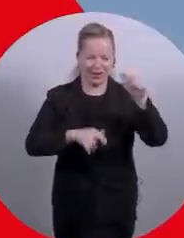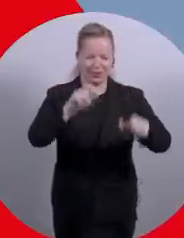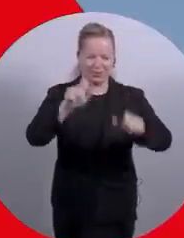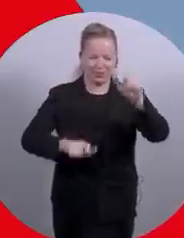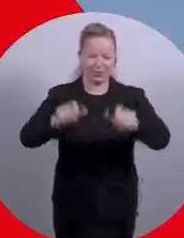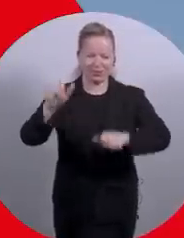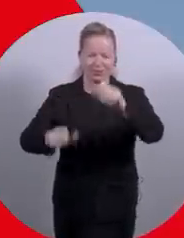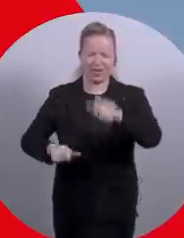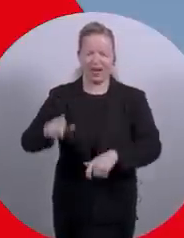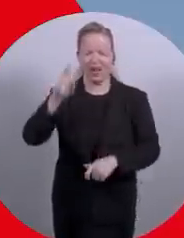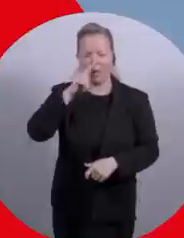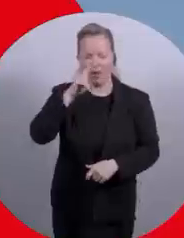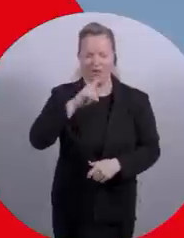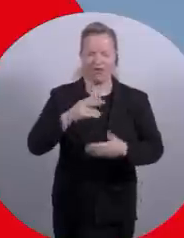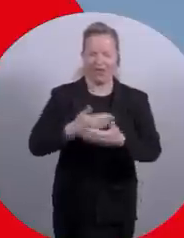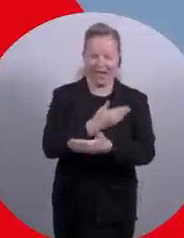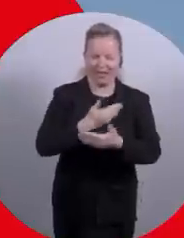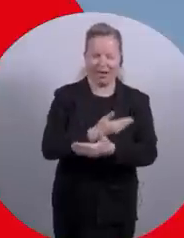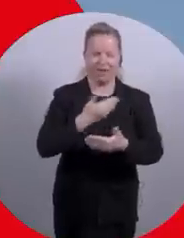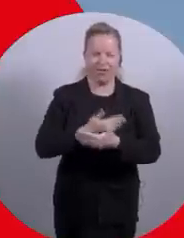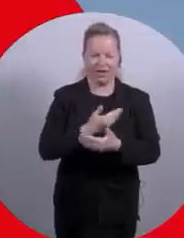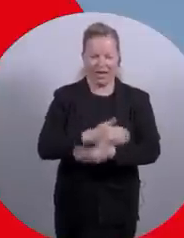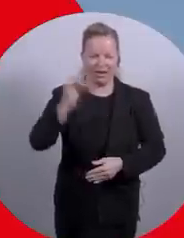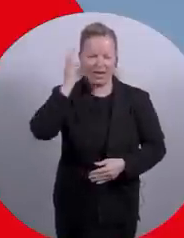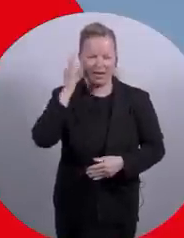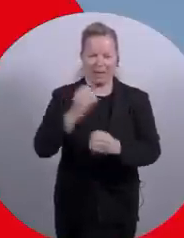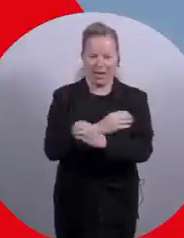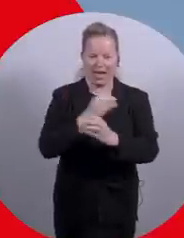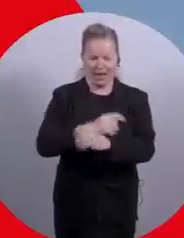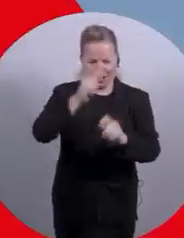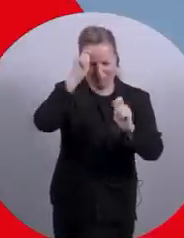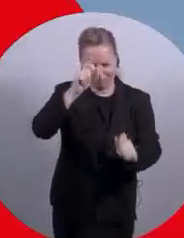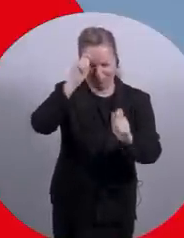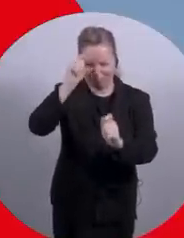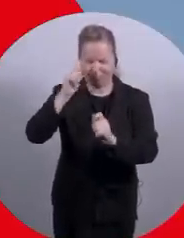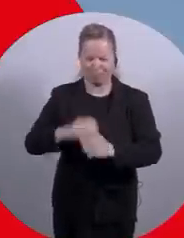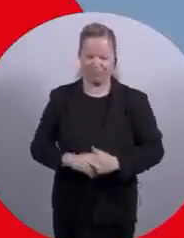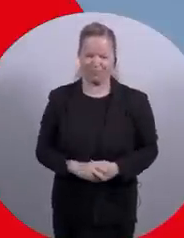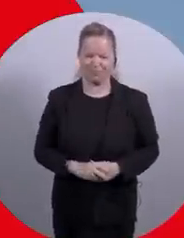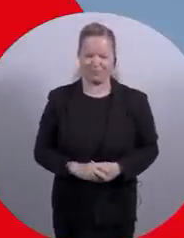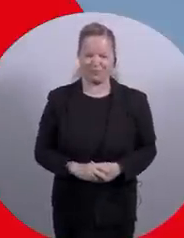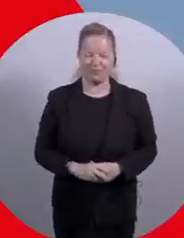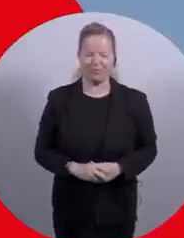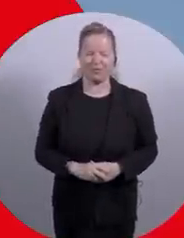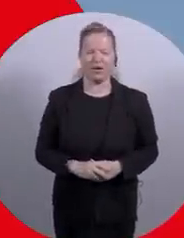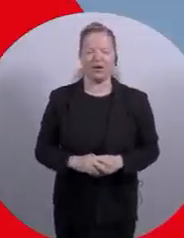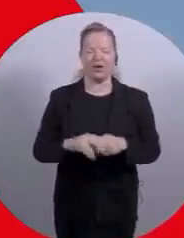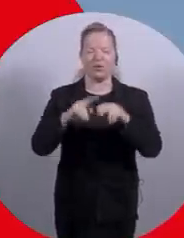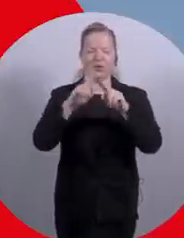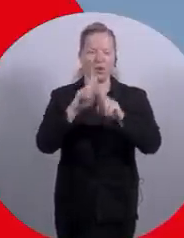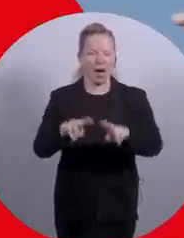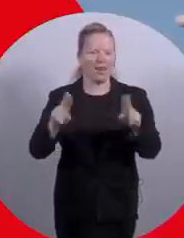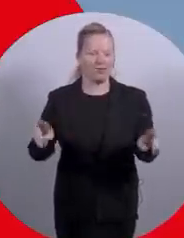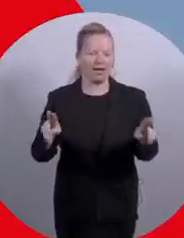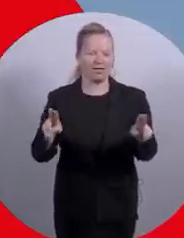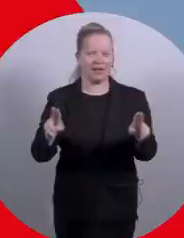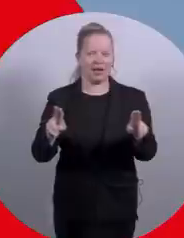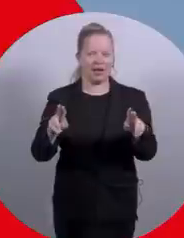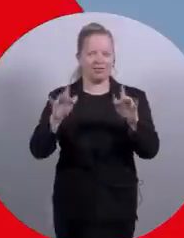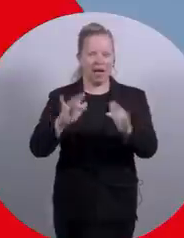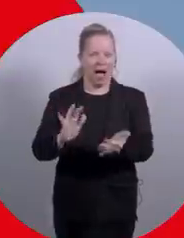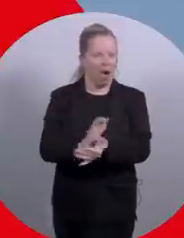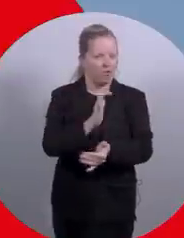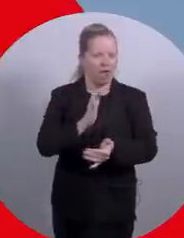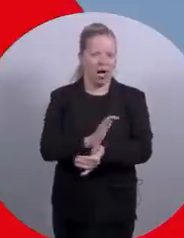Vertreterinnen und Vertreter der Medien normalerweise ist es eine ziemlich gechillte